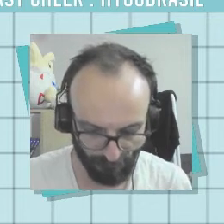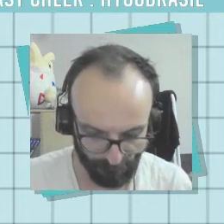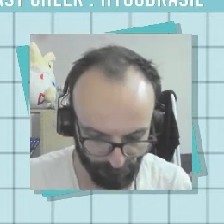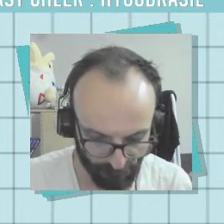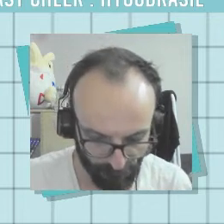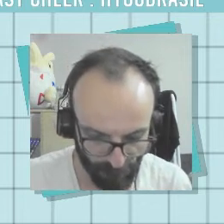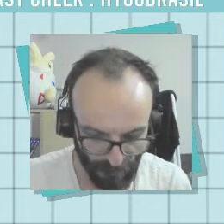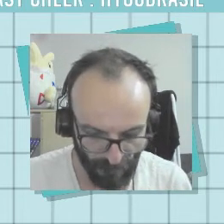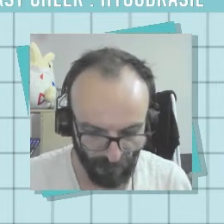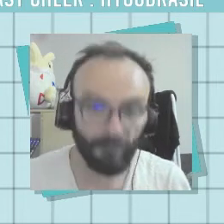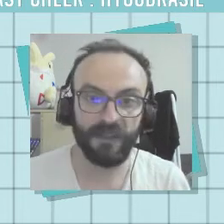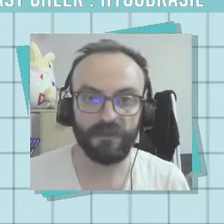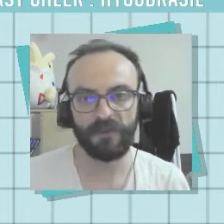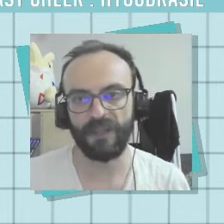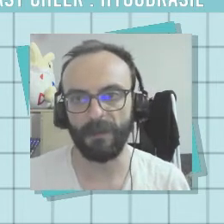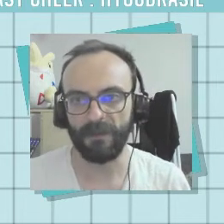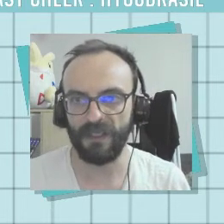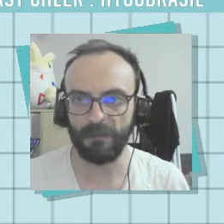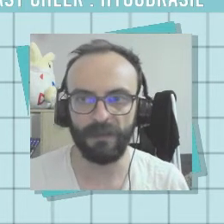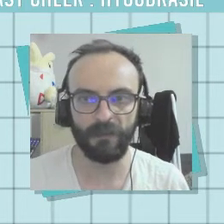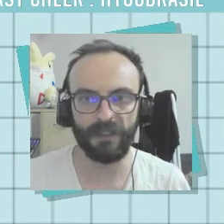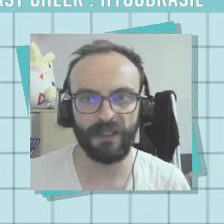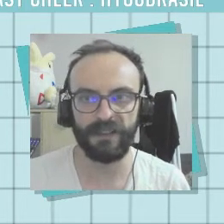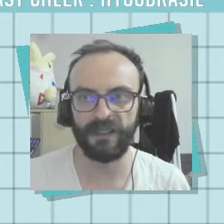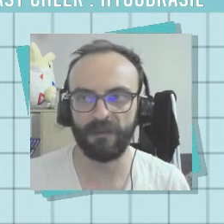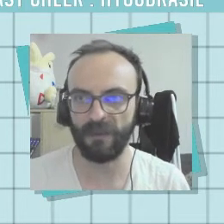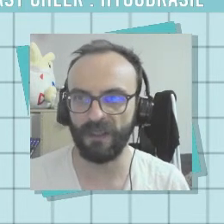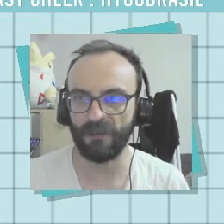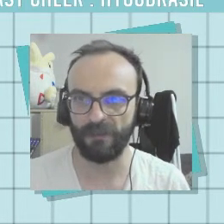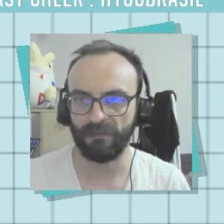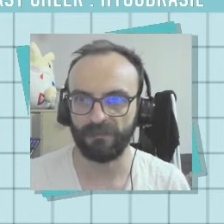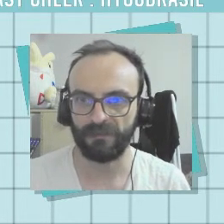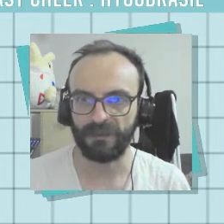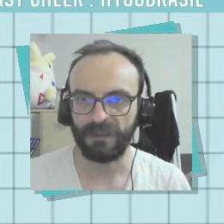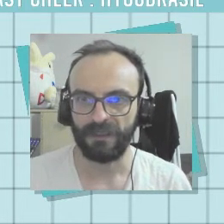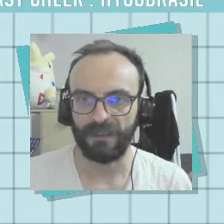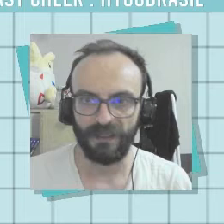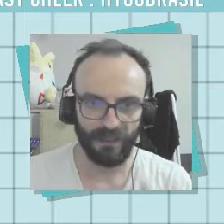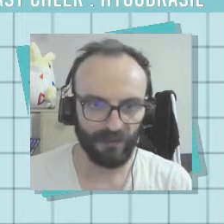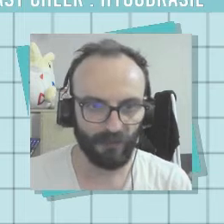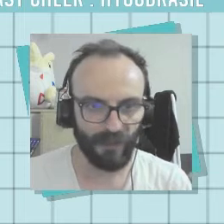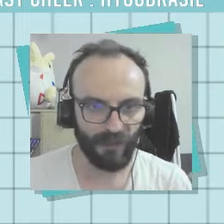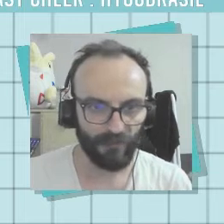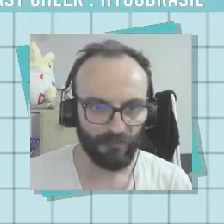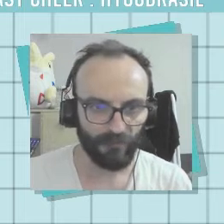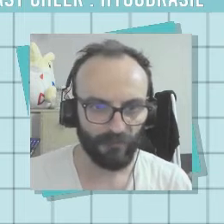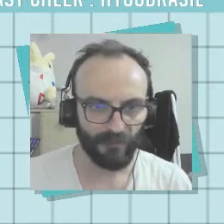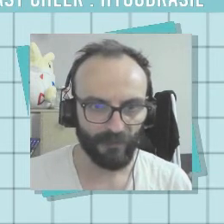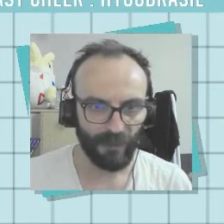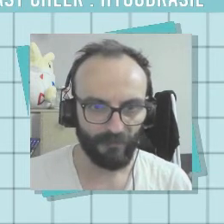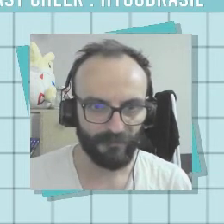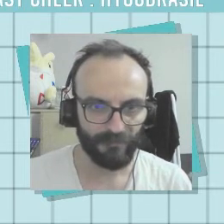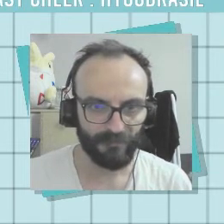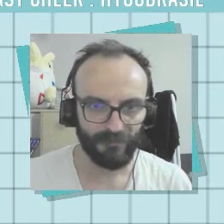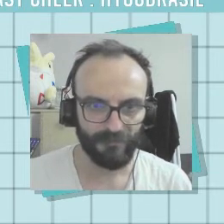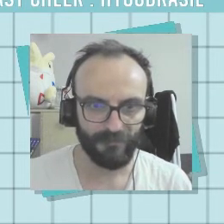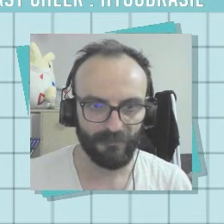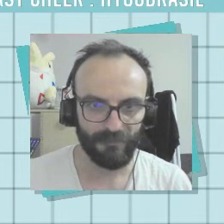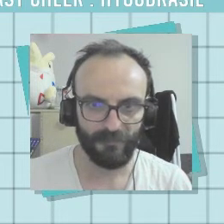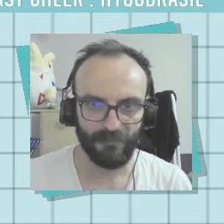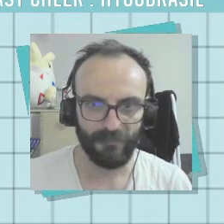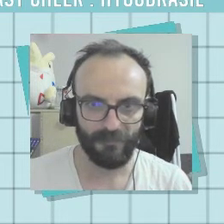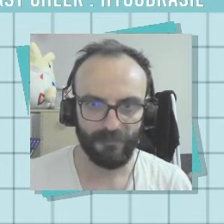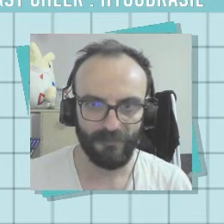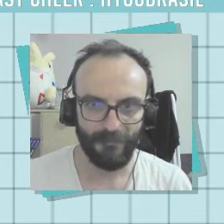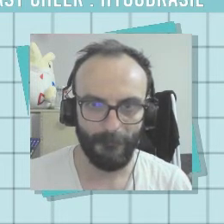vrac, hein. Ah bah tiens, tu vois, je savais pas. J'avais jamais remarqué Letty qu'il lui manquait un doigt. Donc là, voilà.